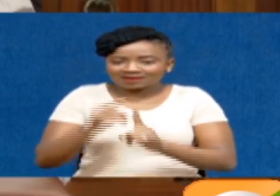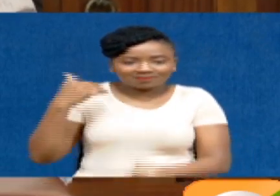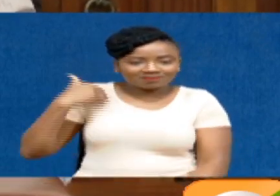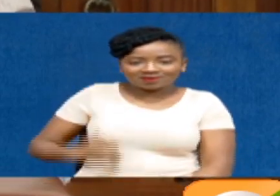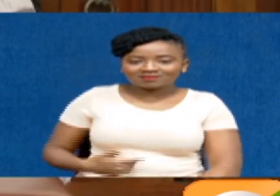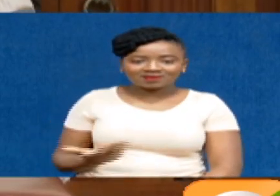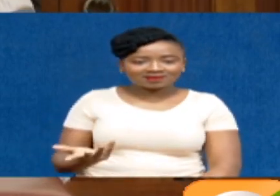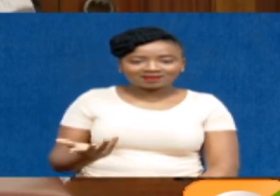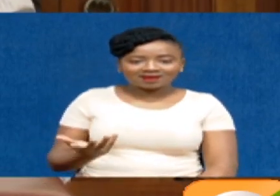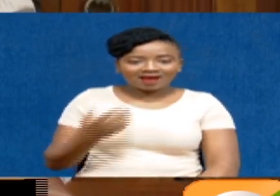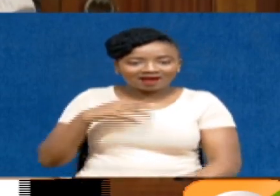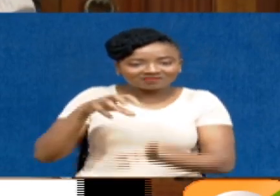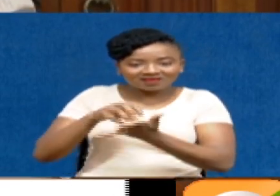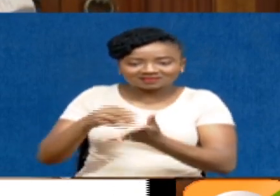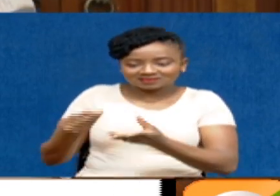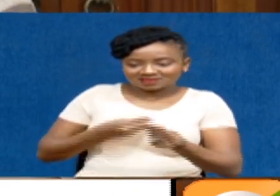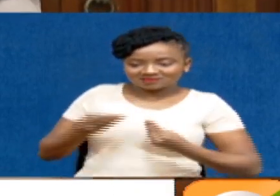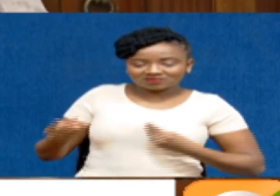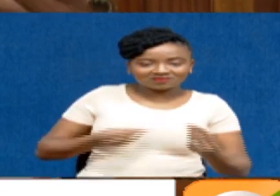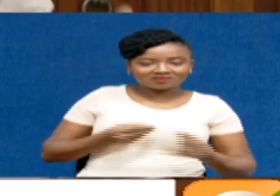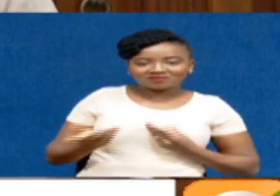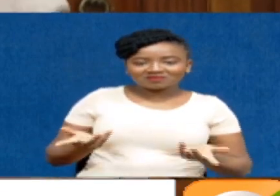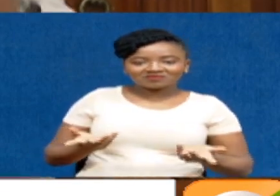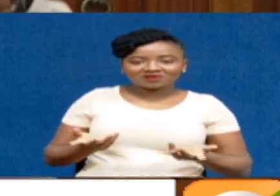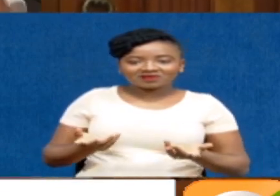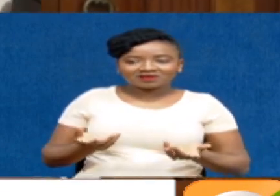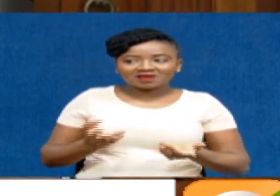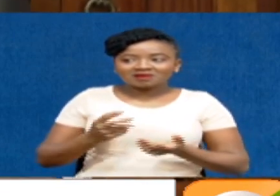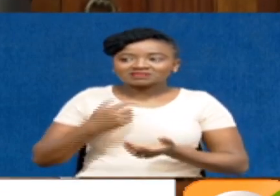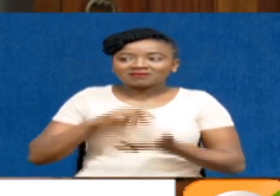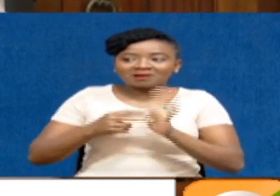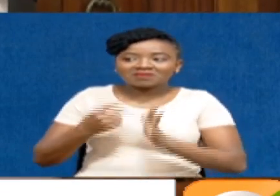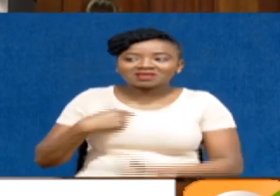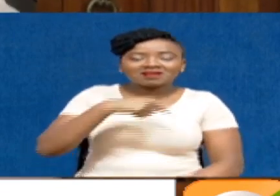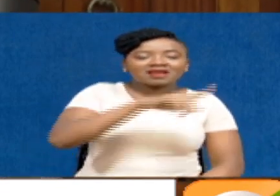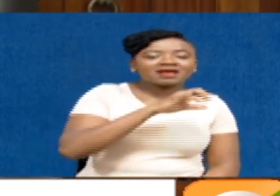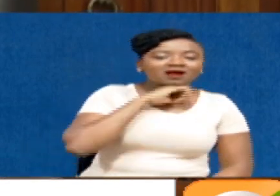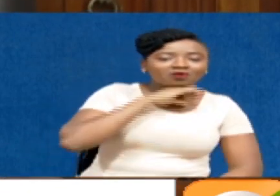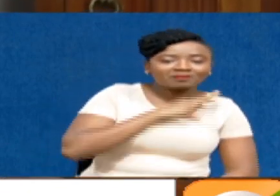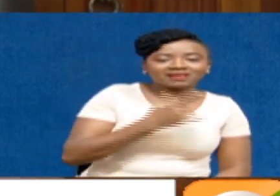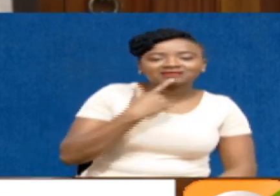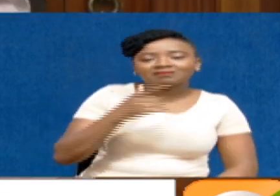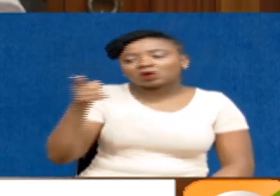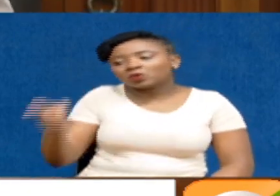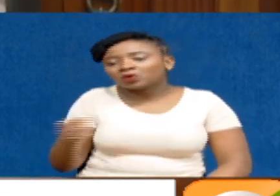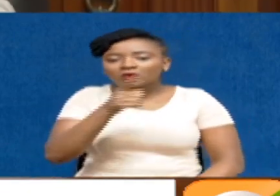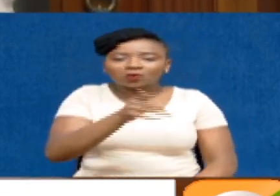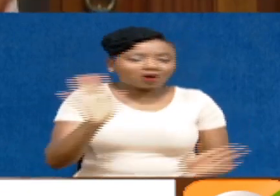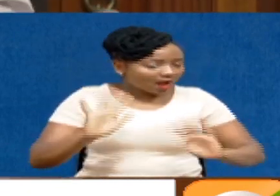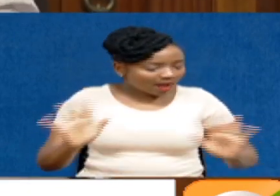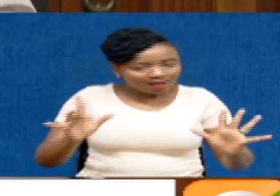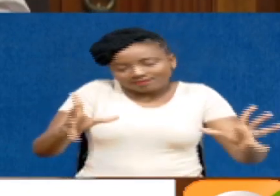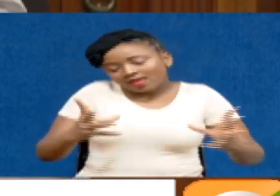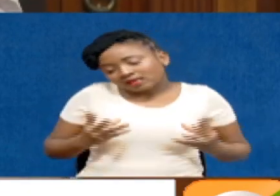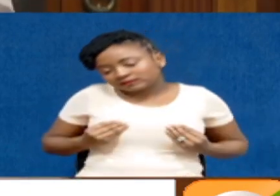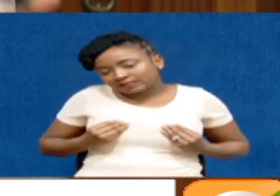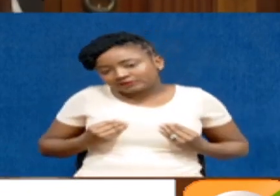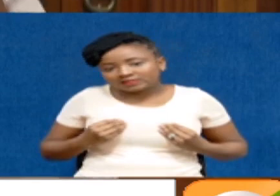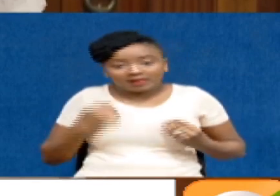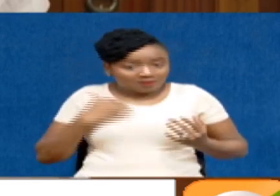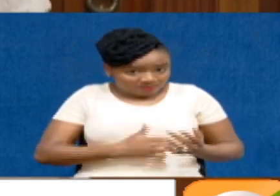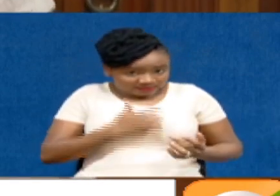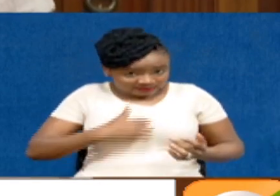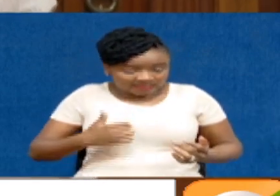nimewekelewa, yeah? Right? Mimi sikuenda kulia kusema sijui ni nani. Mimi nasema basi niandikana nikajitetea